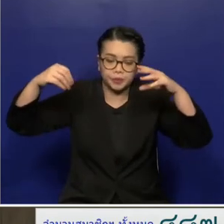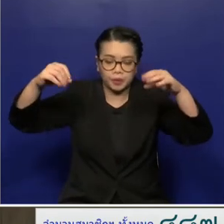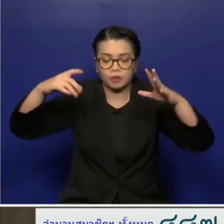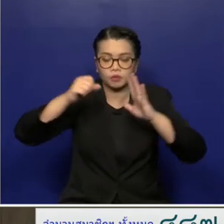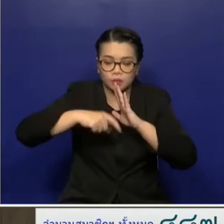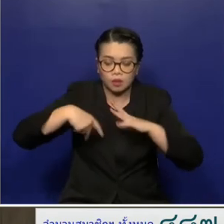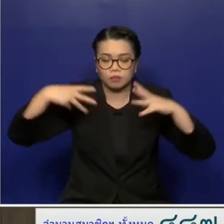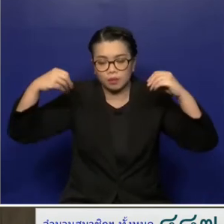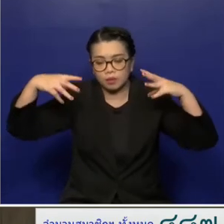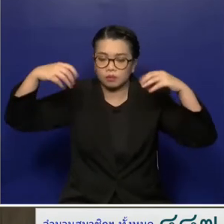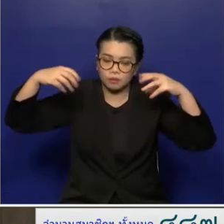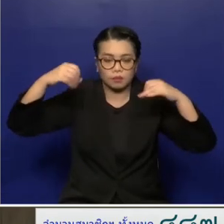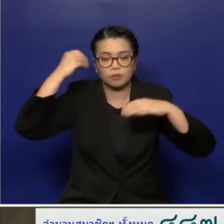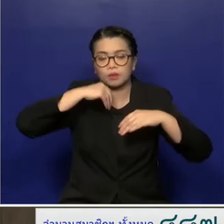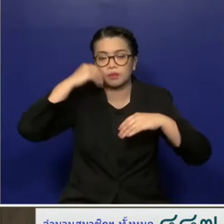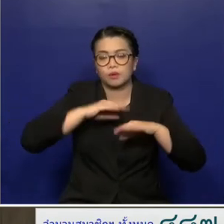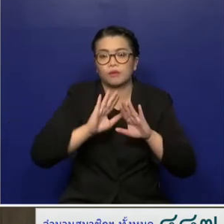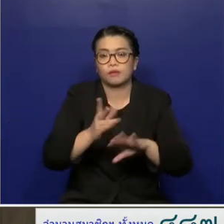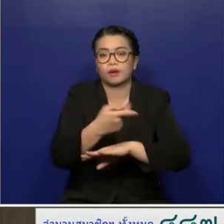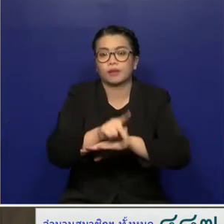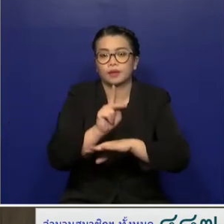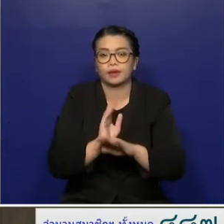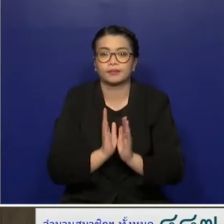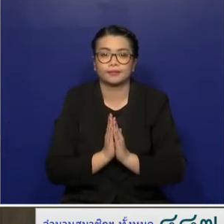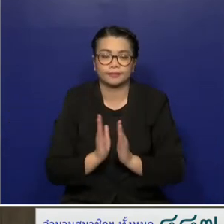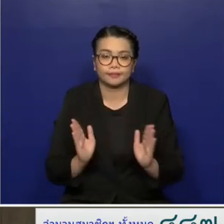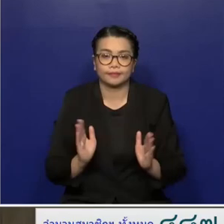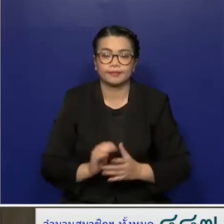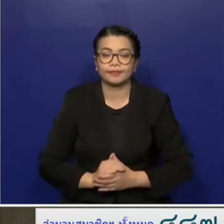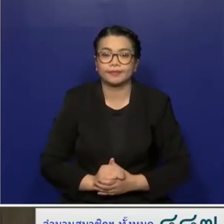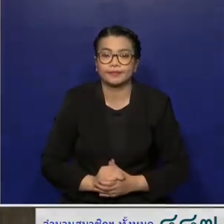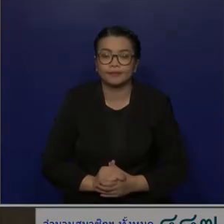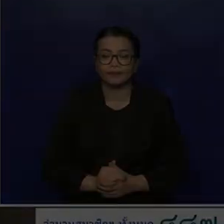แล้วก็เสียอีกขอฝากธรรธานดวยนะคะขอบคุณค่ะขอบคุครับบขบณั